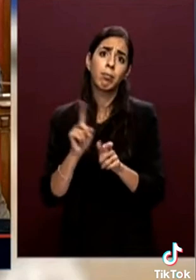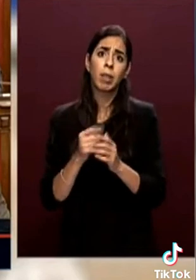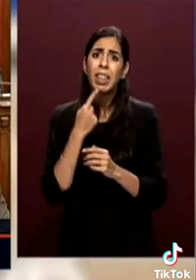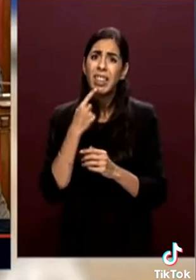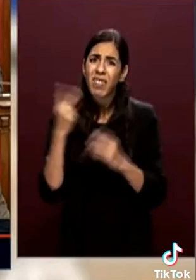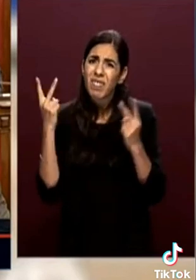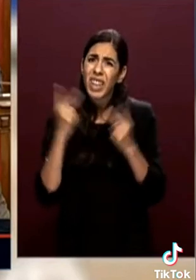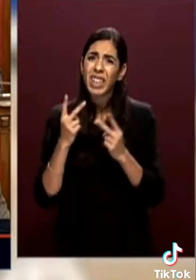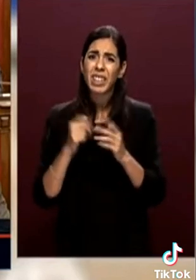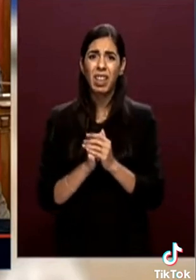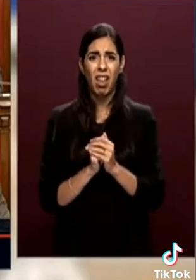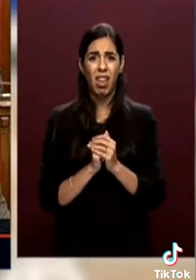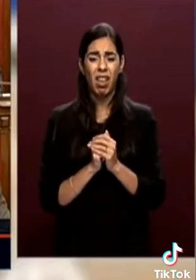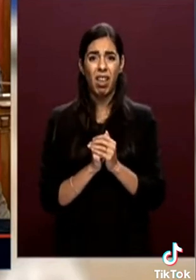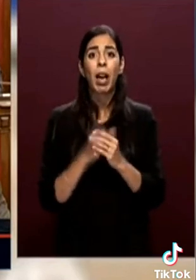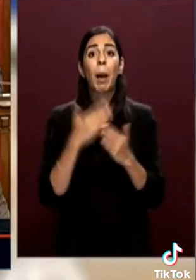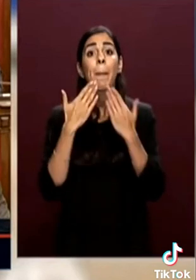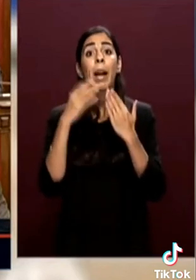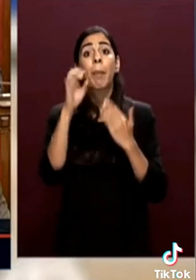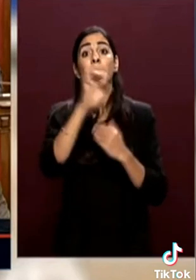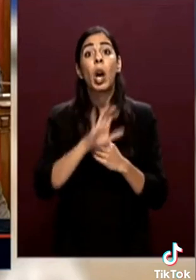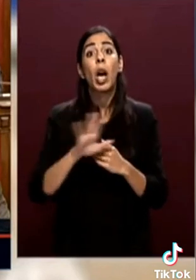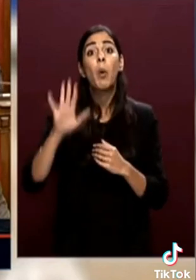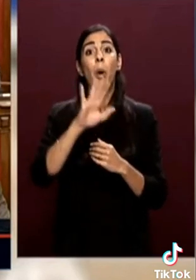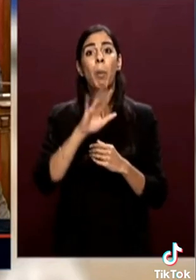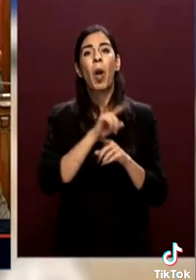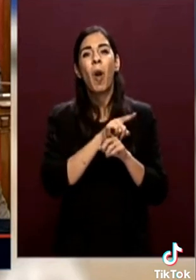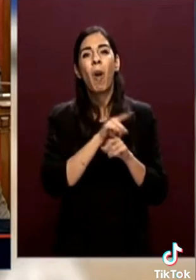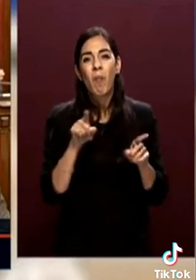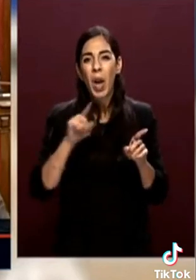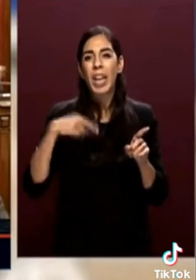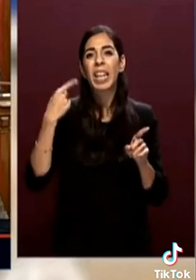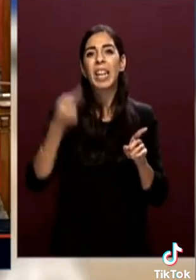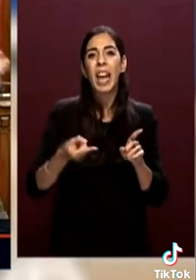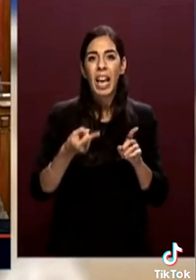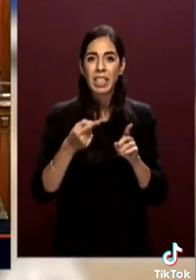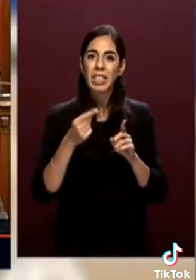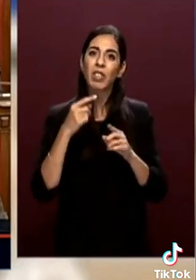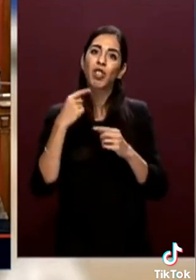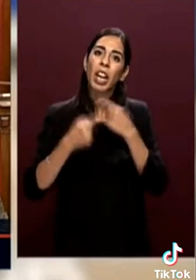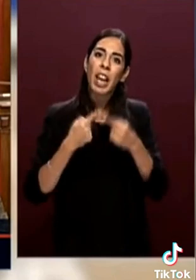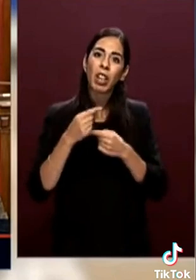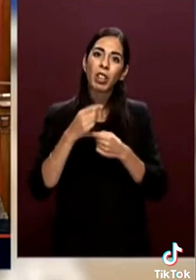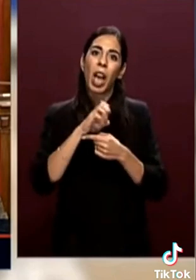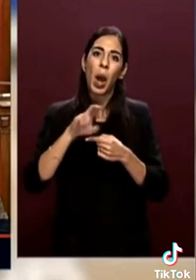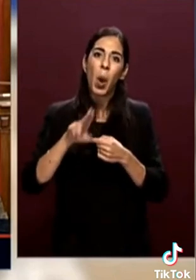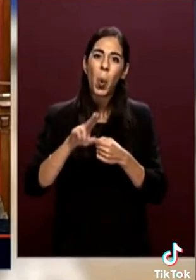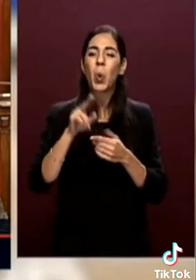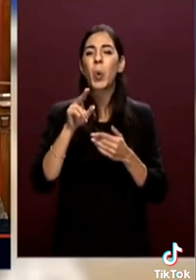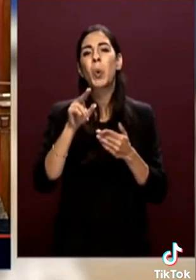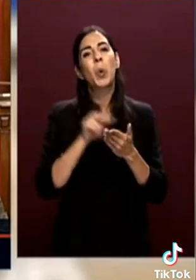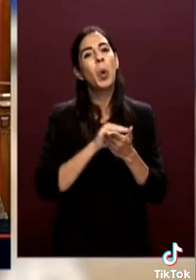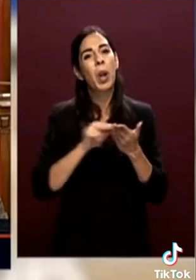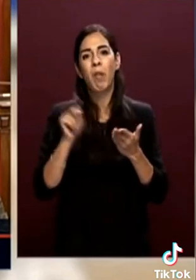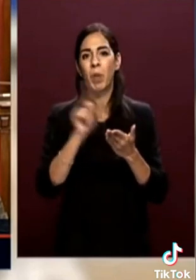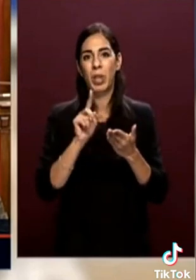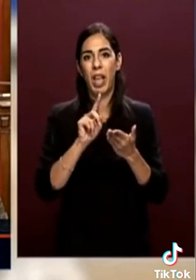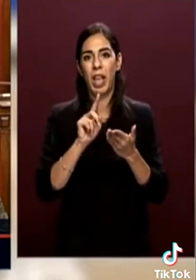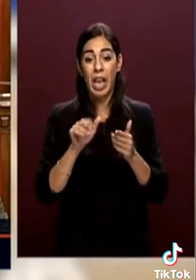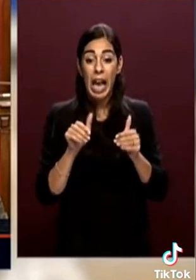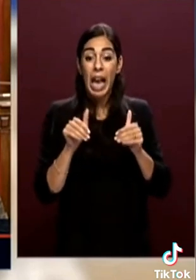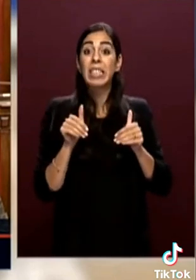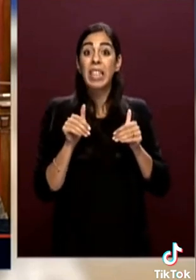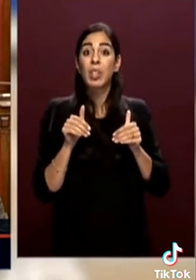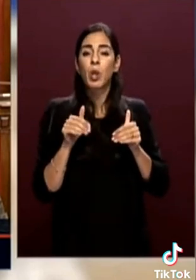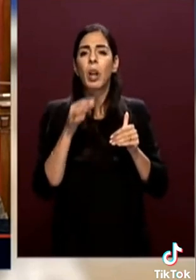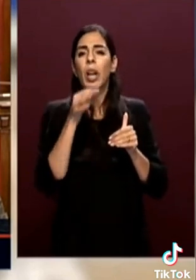Parlamento europeo voi non avete votato il Next Generation EU. Astenersi in Parlamento e qui significa non far passare